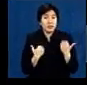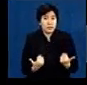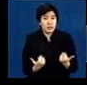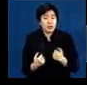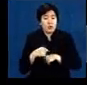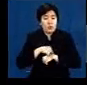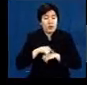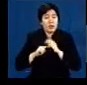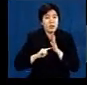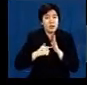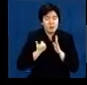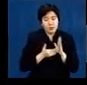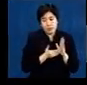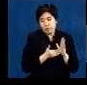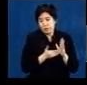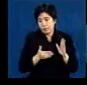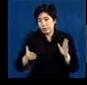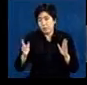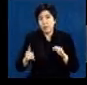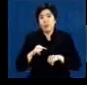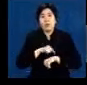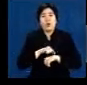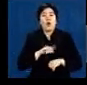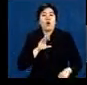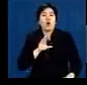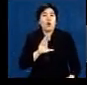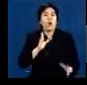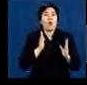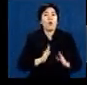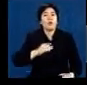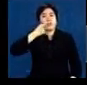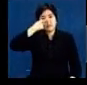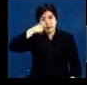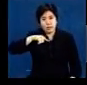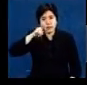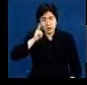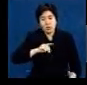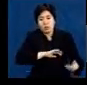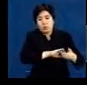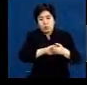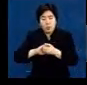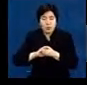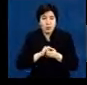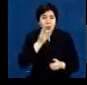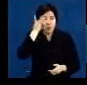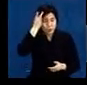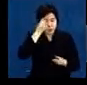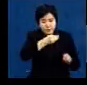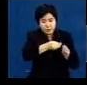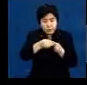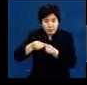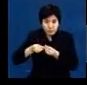ต่อจากนี้ไปเป็นเวลาของคนไทยทุกคนที่จงต้องร่วมกันคิด ร่วมกันตัดสินใ